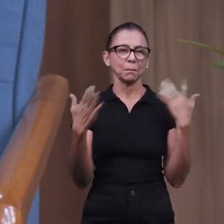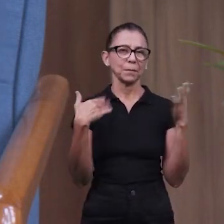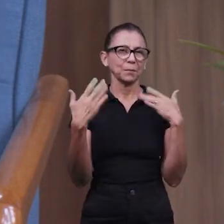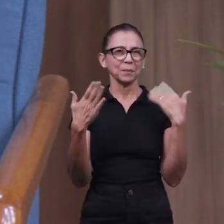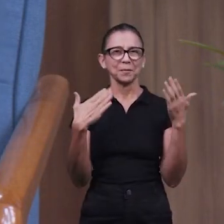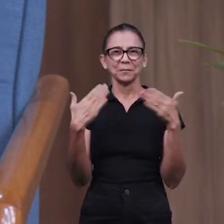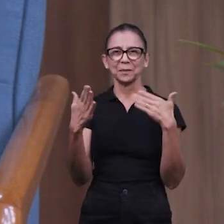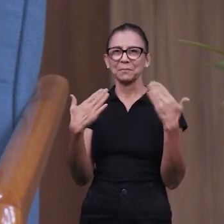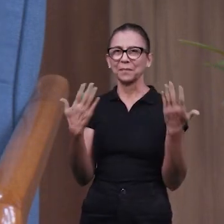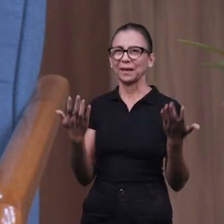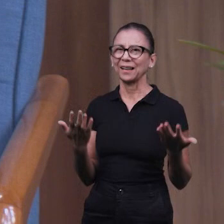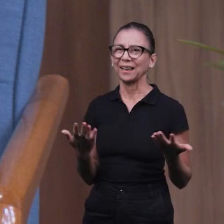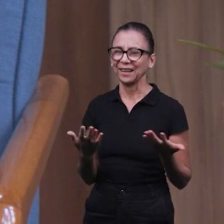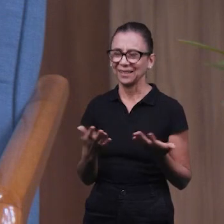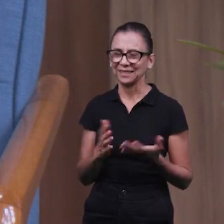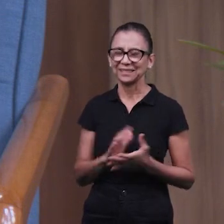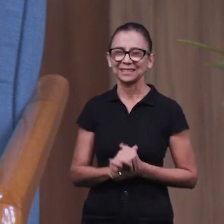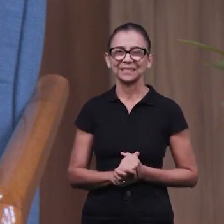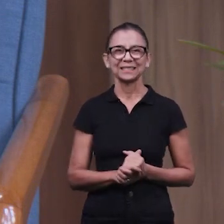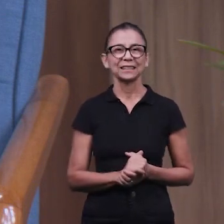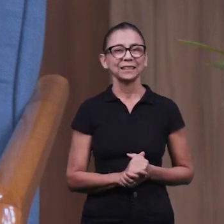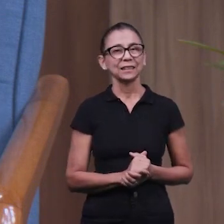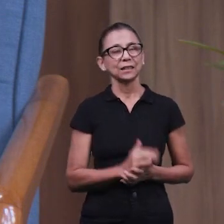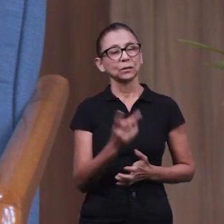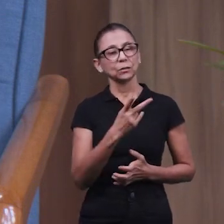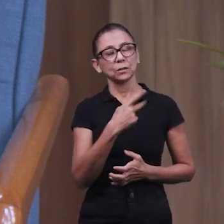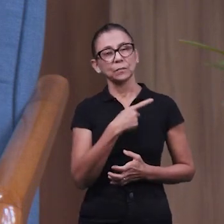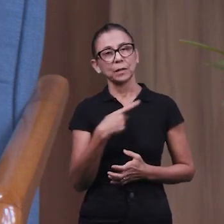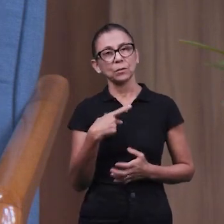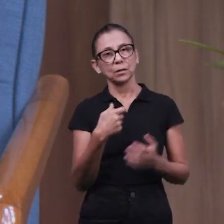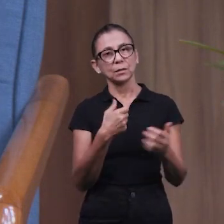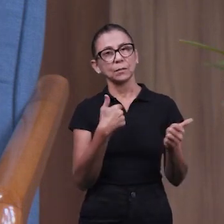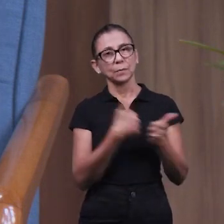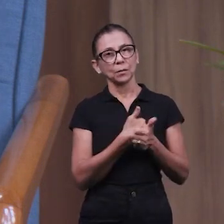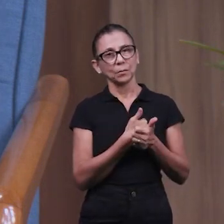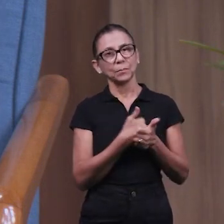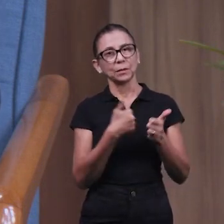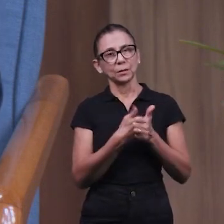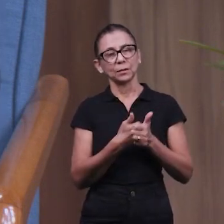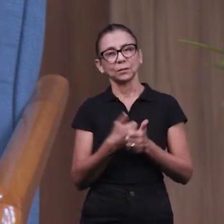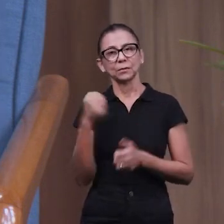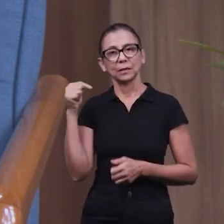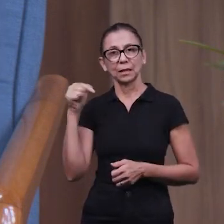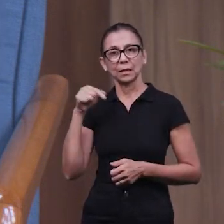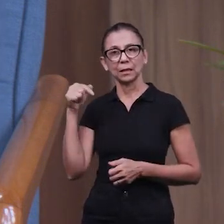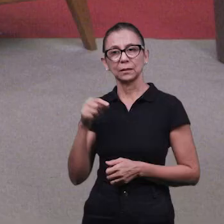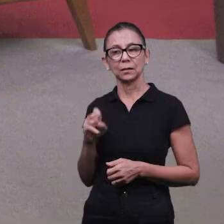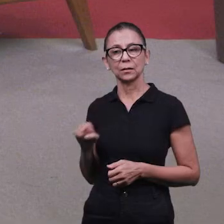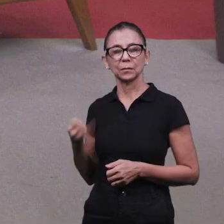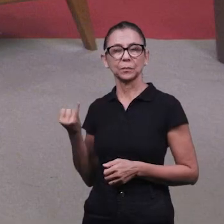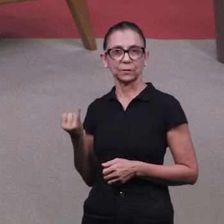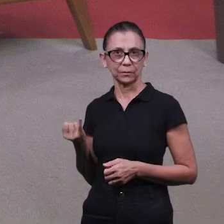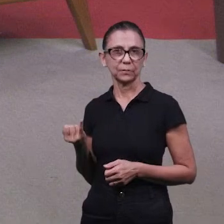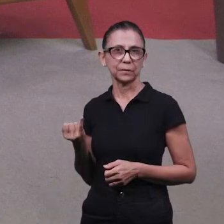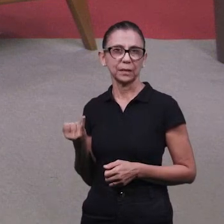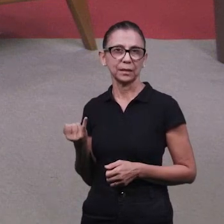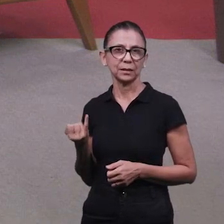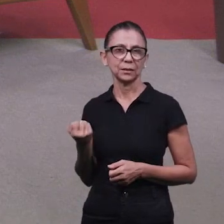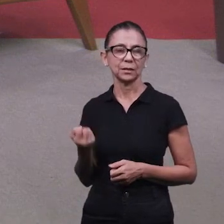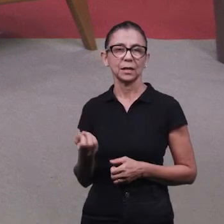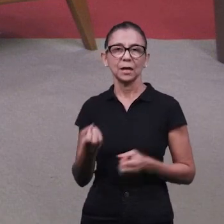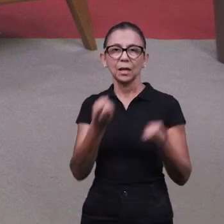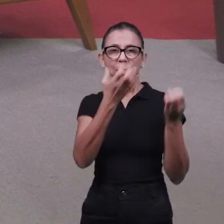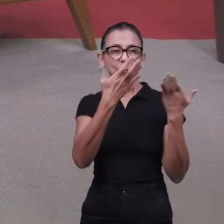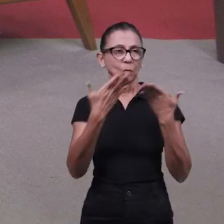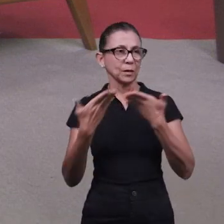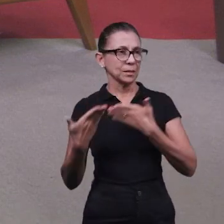manière donc informelle. Une conversation avec le pasteur qui se trouve toujours avec moi dans cette